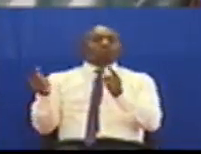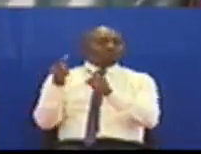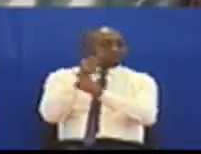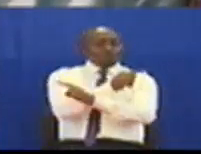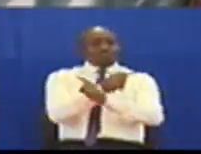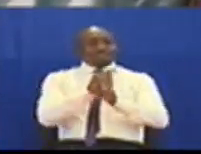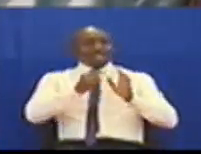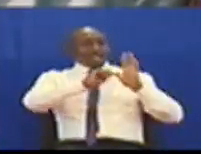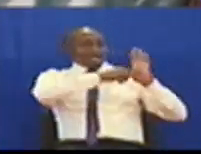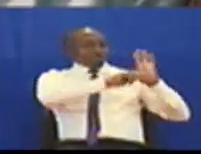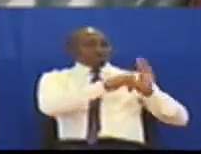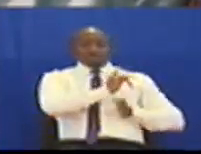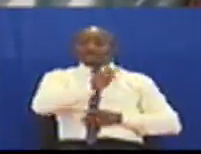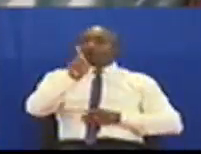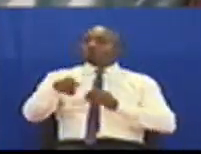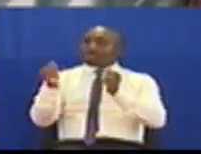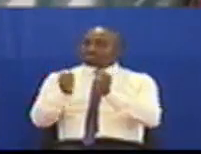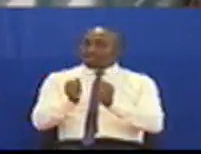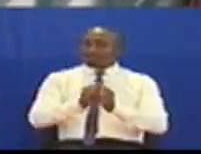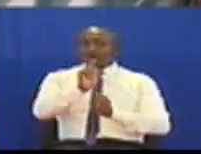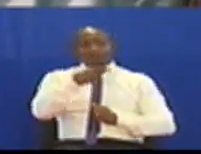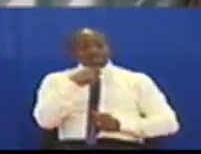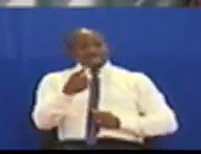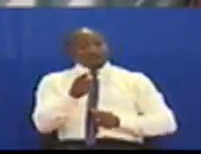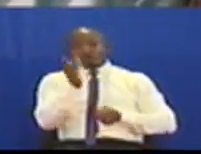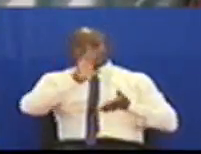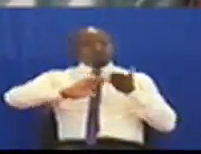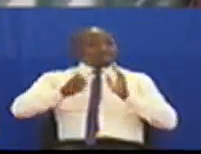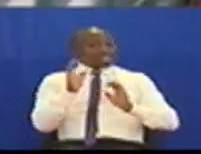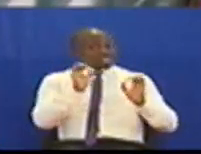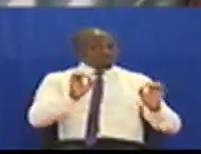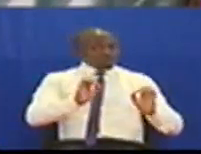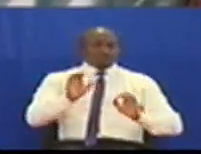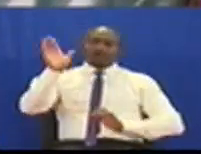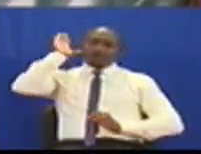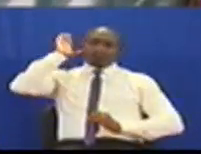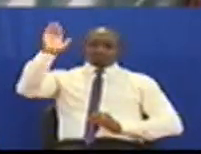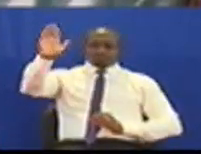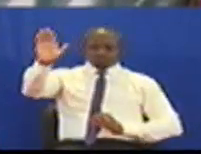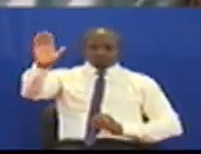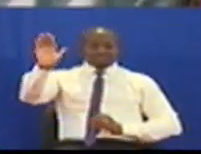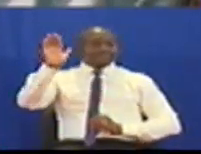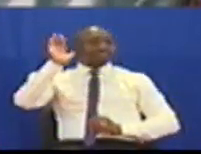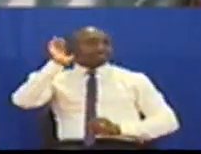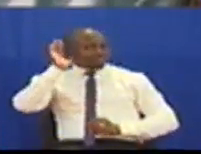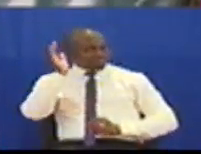kama kuna jambo alilolisema ambalo ukubaliane. Waheshimiwa wabunge,